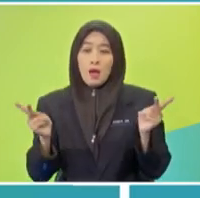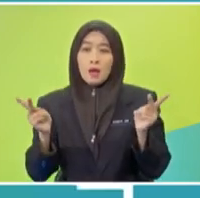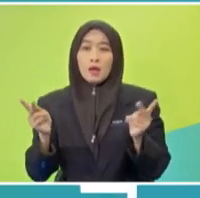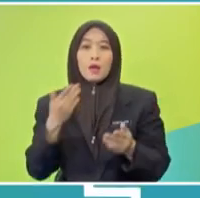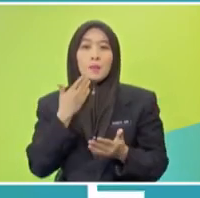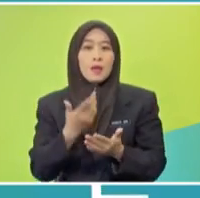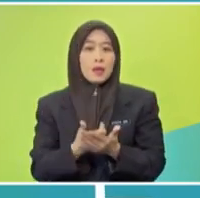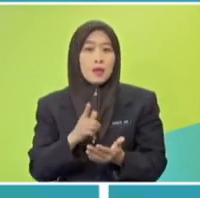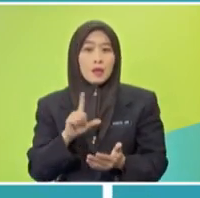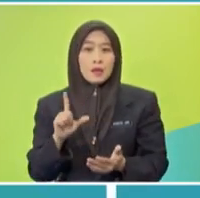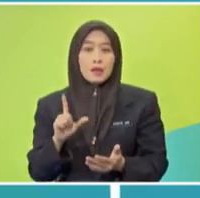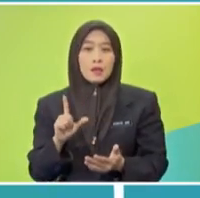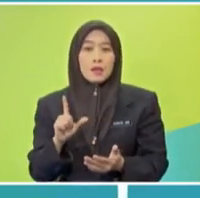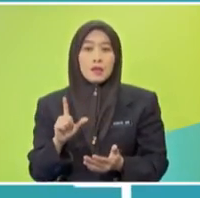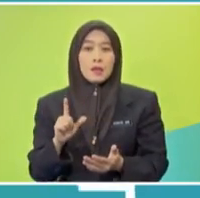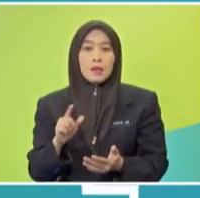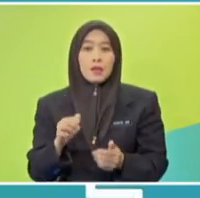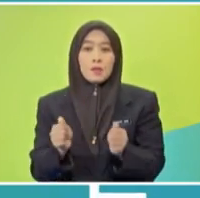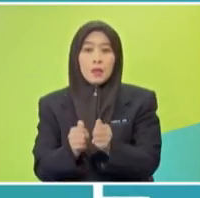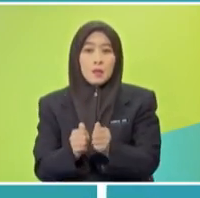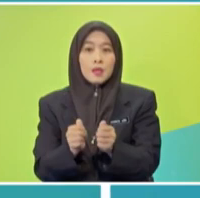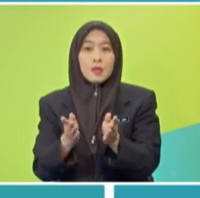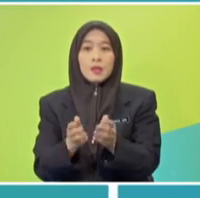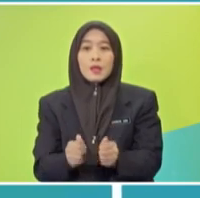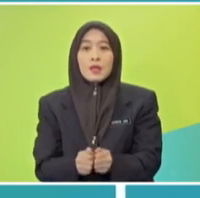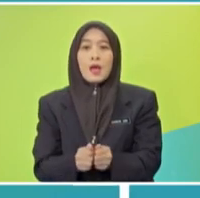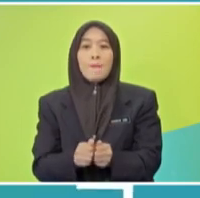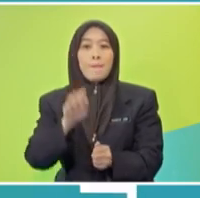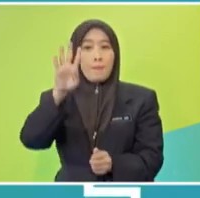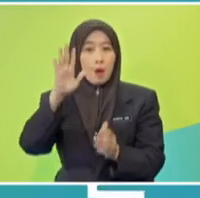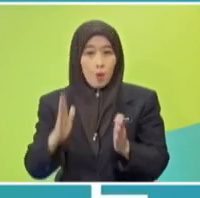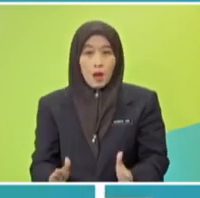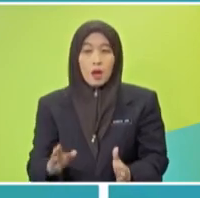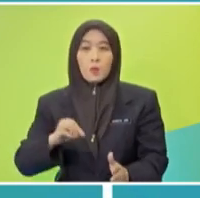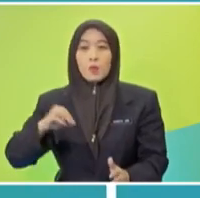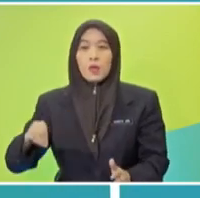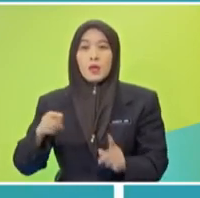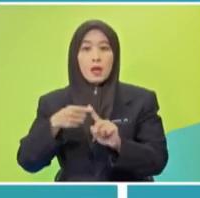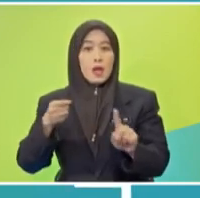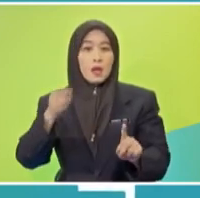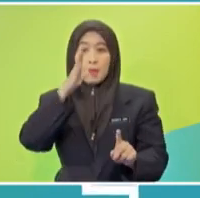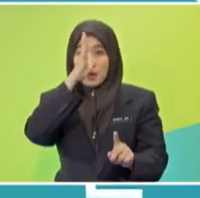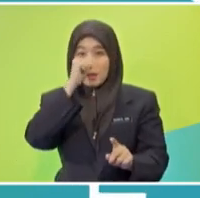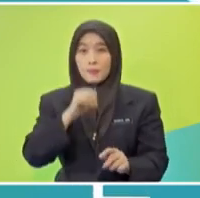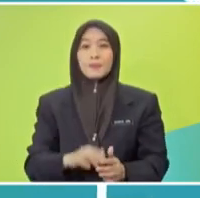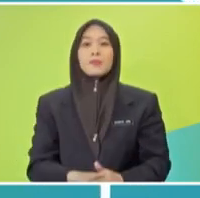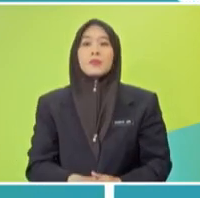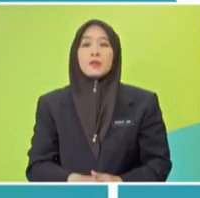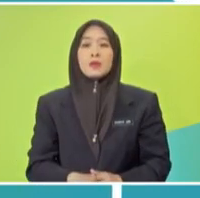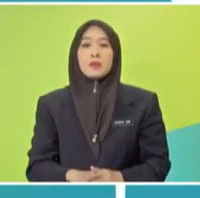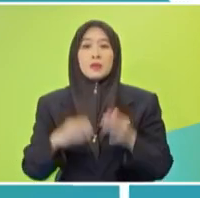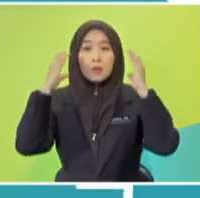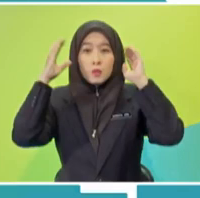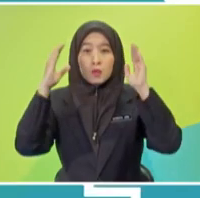aku bersama empat orang belajar dari eee dua buah sekolah dari negeri Oke pertama so